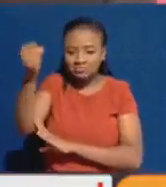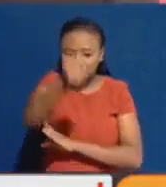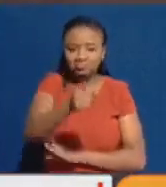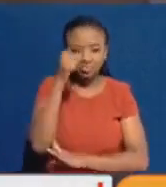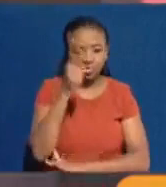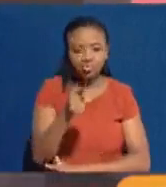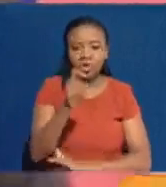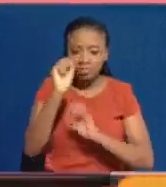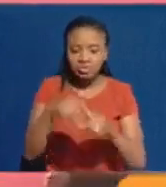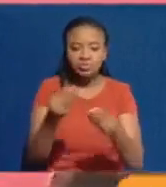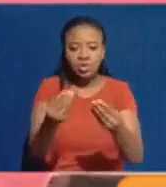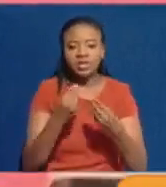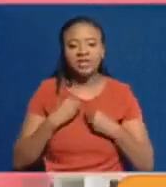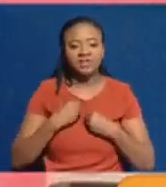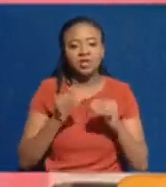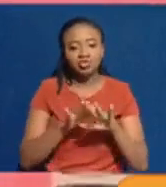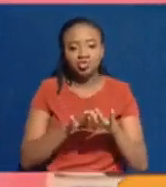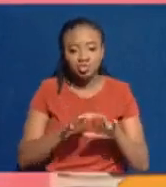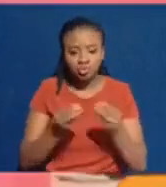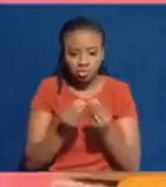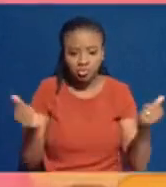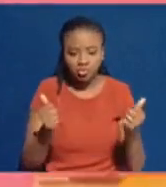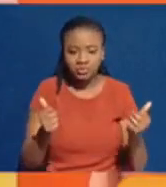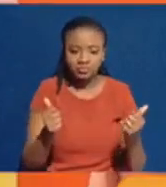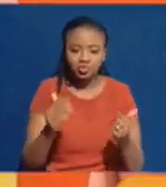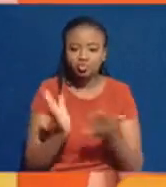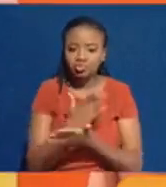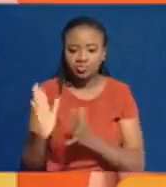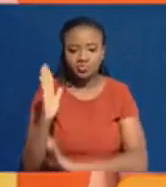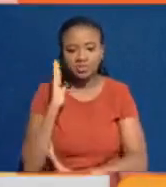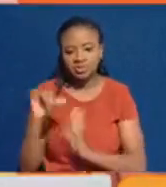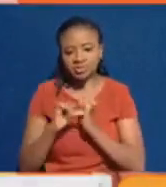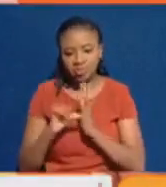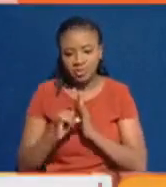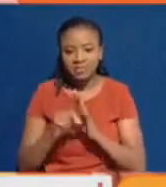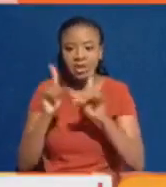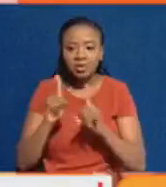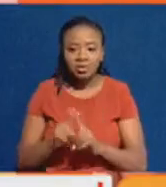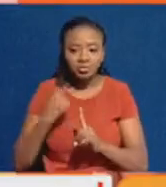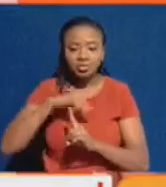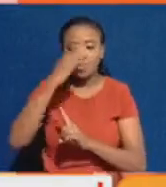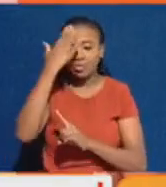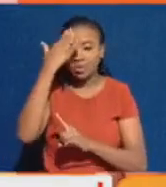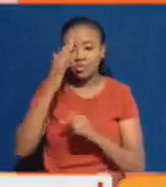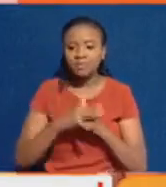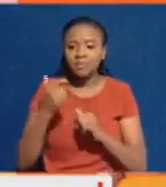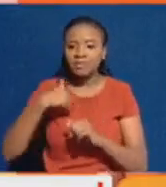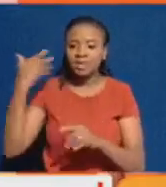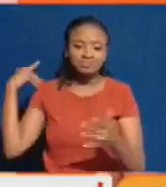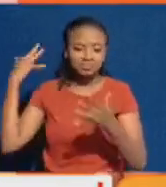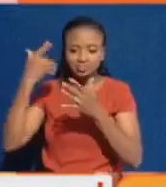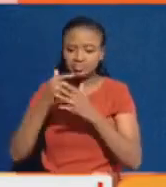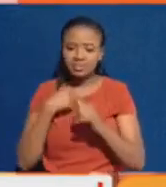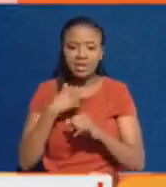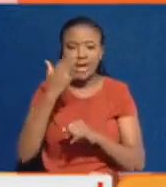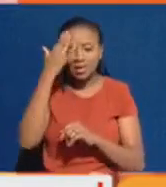solution ya shida yetu ya usalama. Kwa leo utatusaidia kidogo ya NPRs. Nilikuwa nimeomba 300 lakini najua wewe